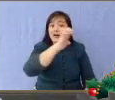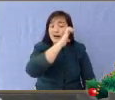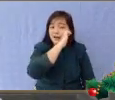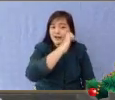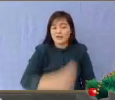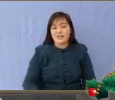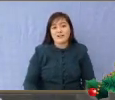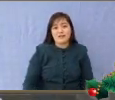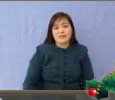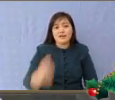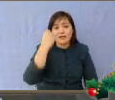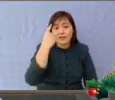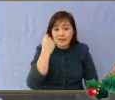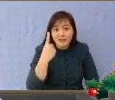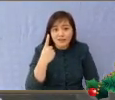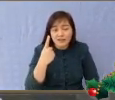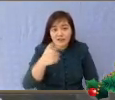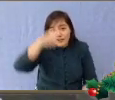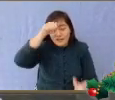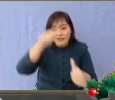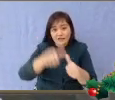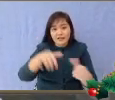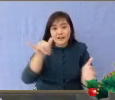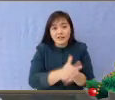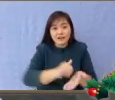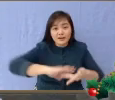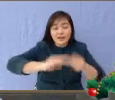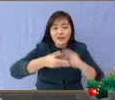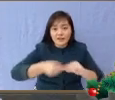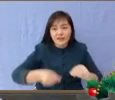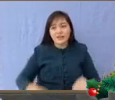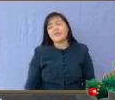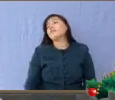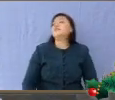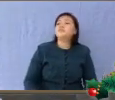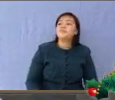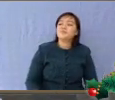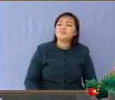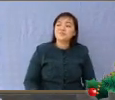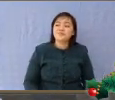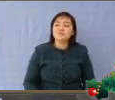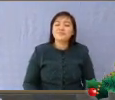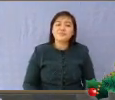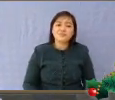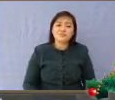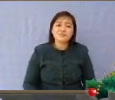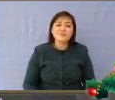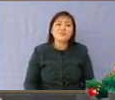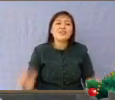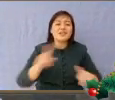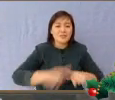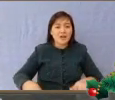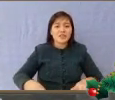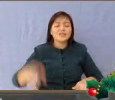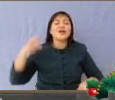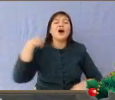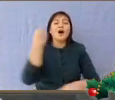tao na ipinanganak na siyang bulag. Pero let me tell you something, yung Diyos ko kaya.